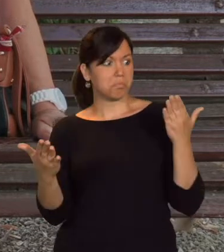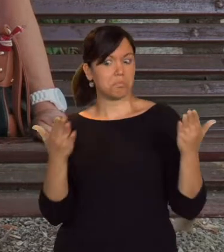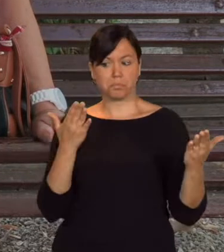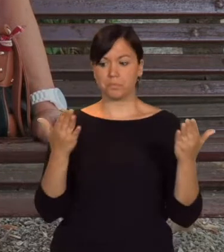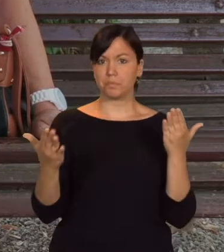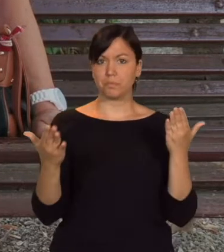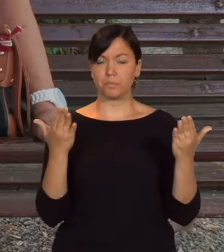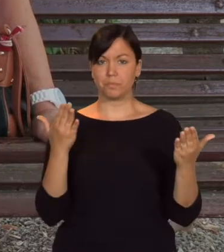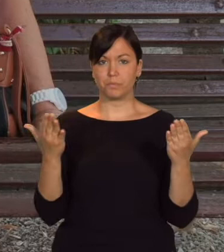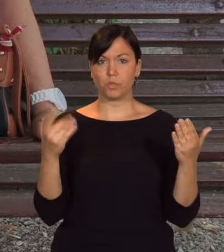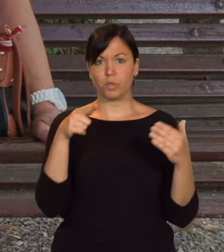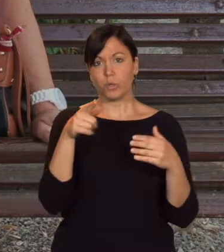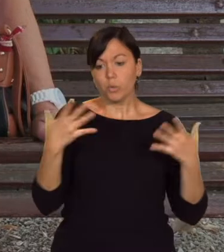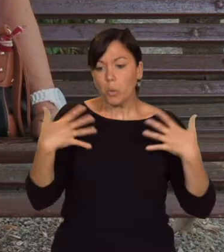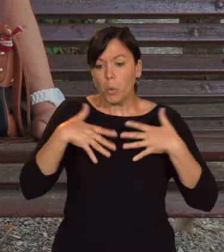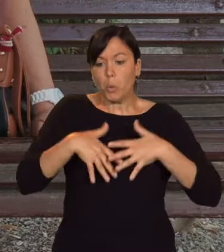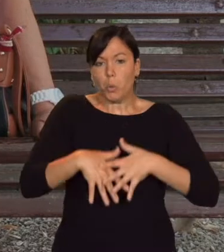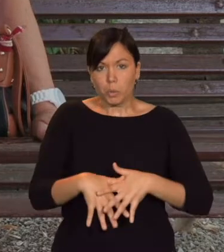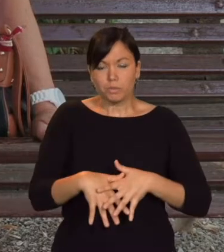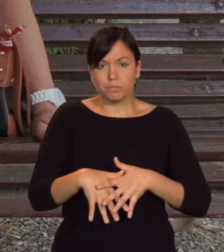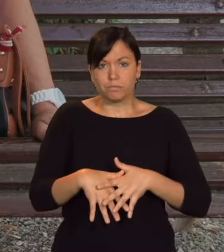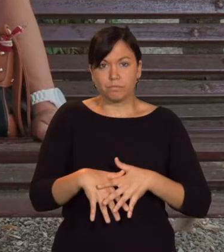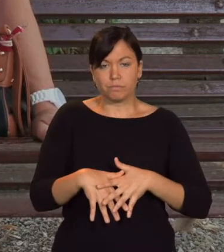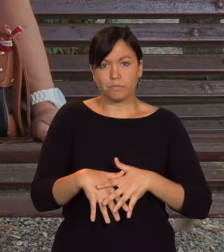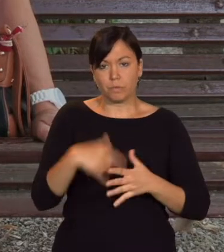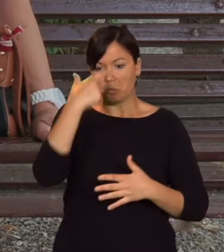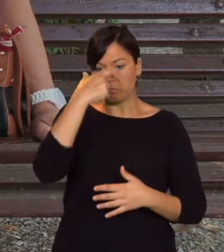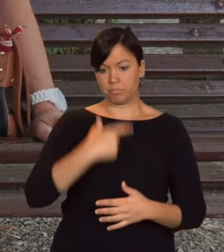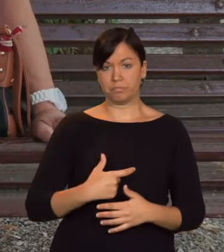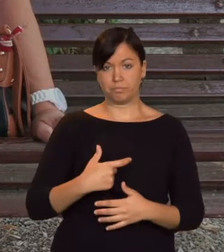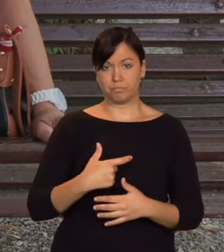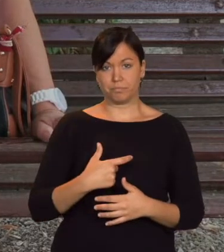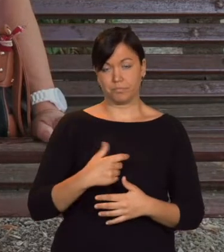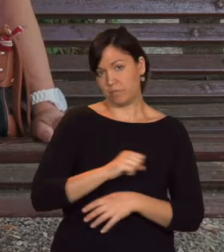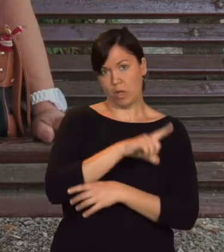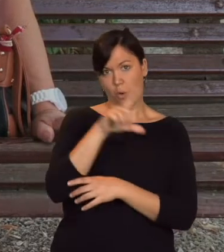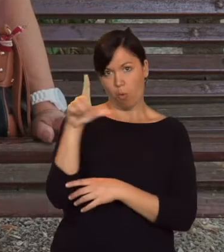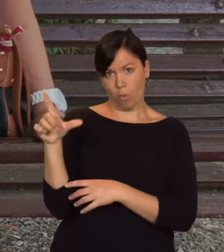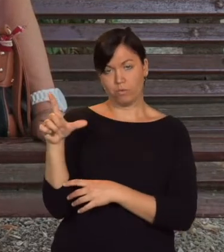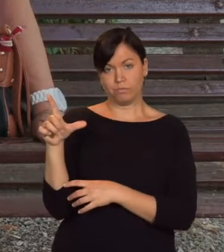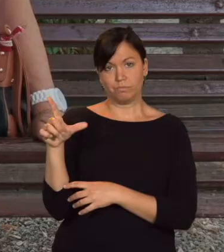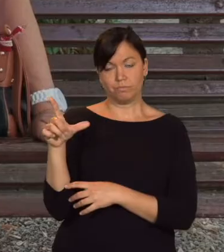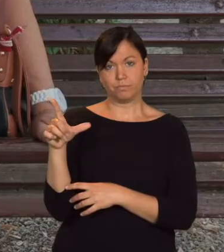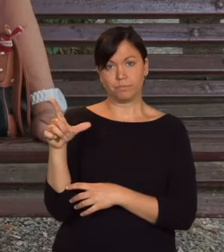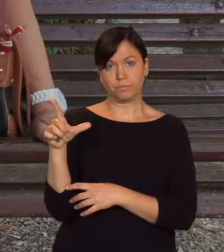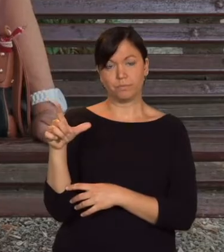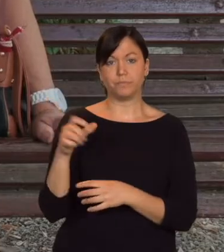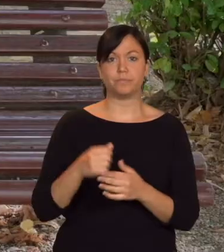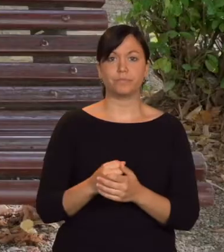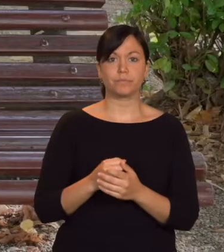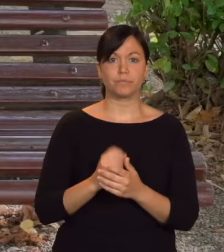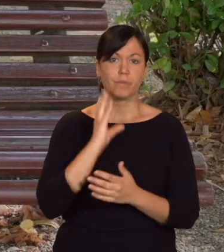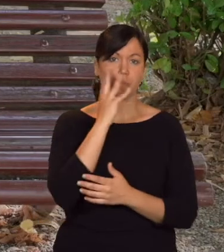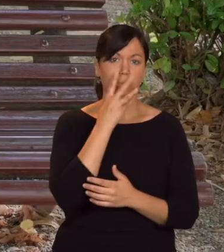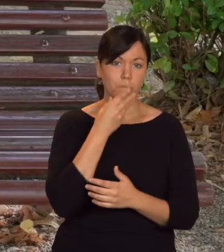comparant i tu enriquir-te personalment de tots aquests canvis. És